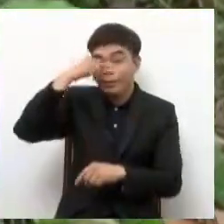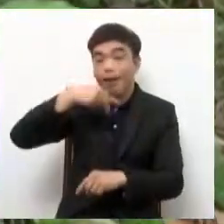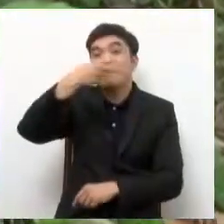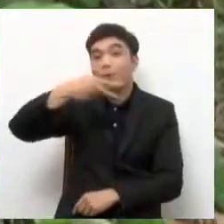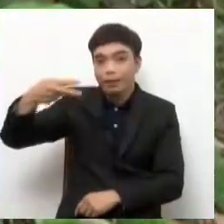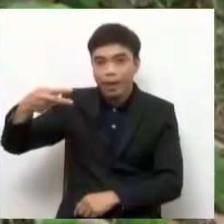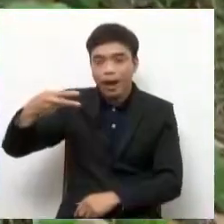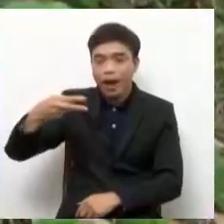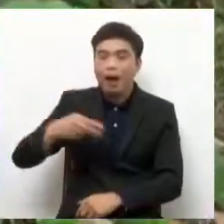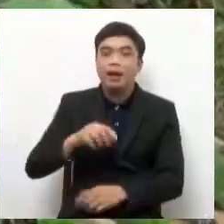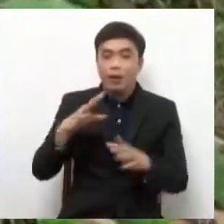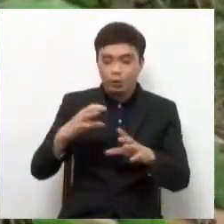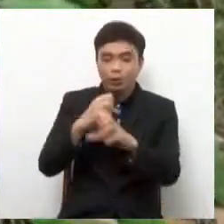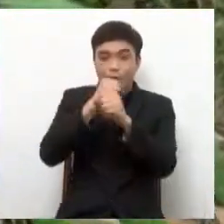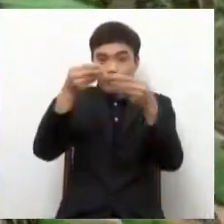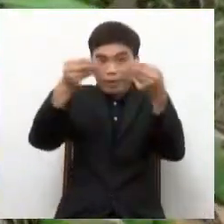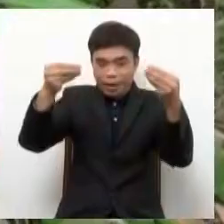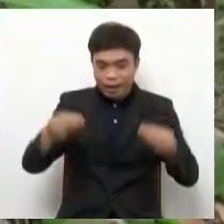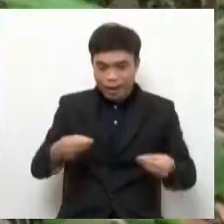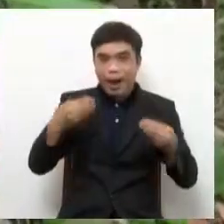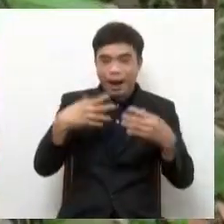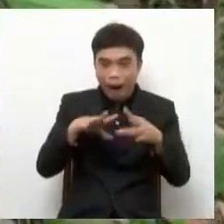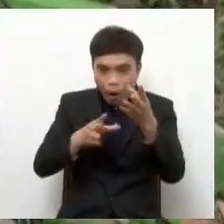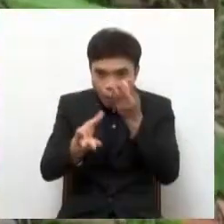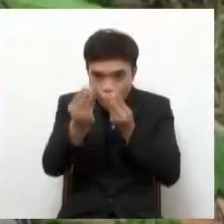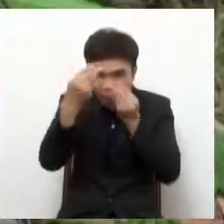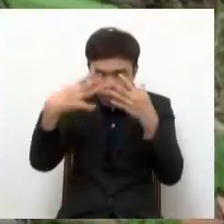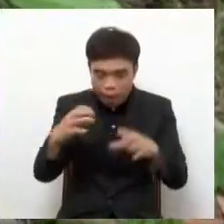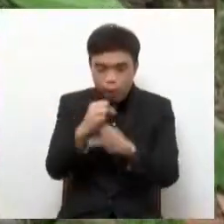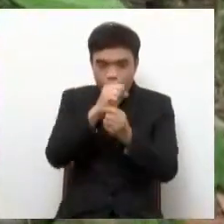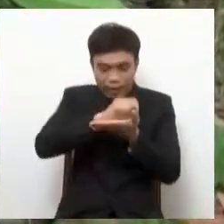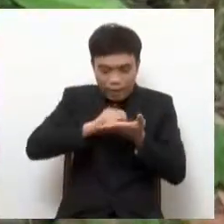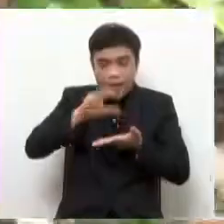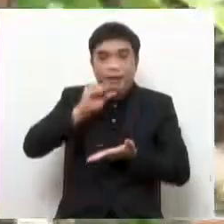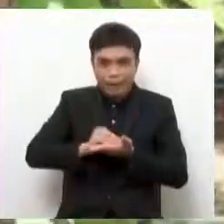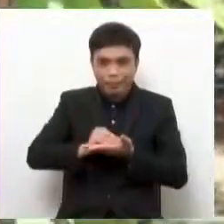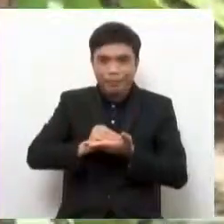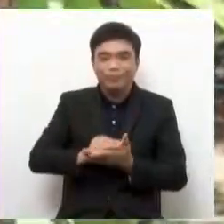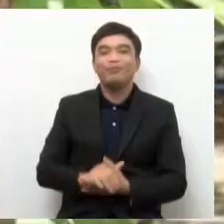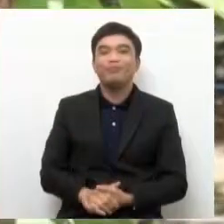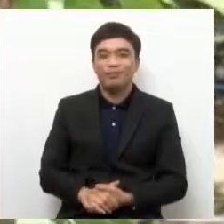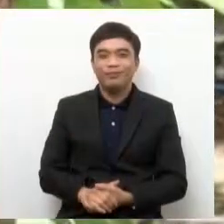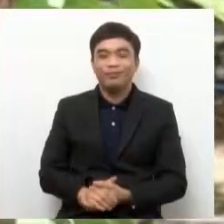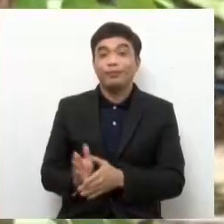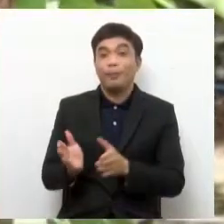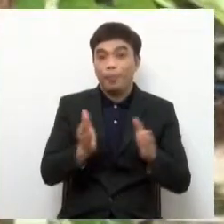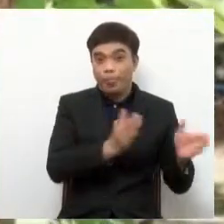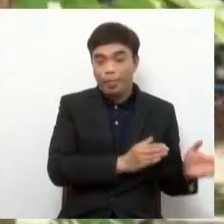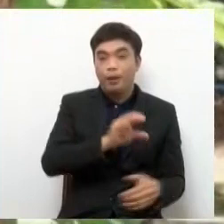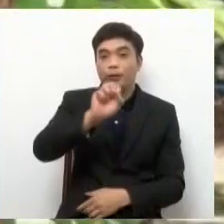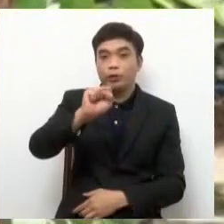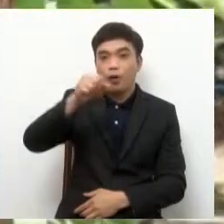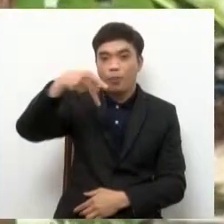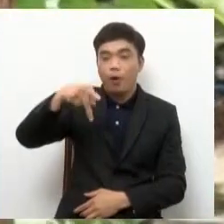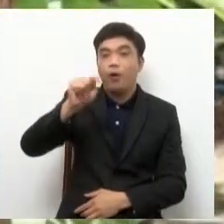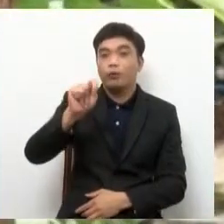เราได้สรุปรายงานจากประเด็นที่ศึกษาและค้นคว้าจากการดูและการสนทนาค่ะ สำหรับสำนักงานเขตพื้นที่การศึกษาประ